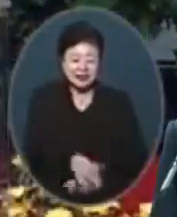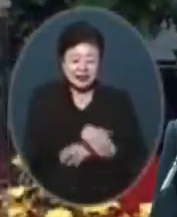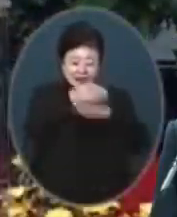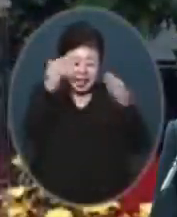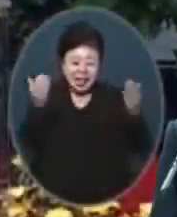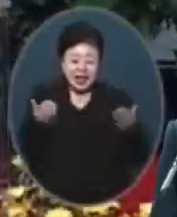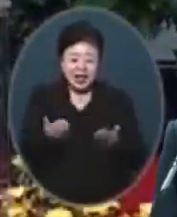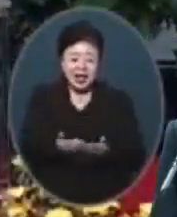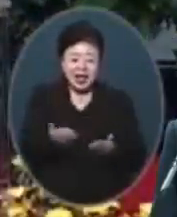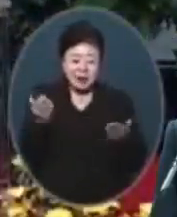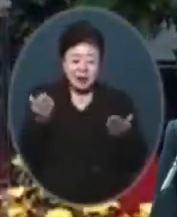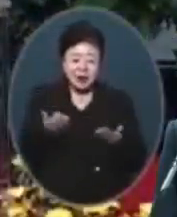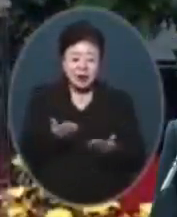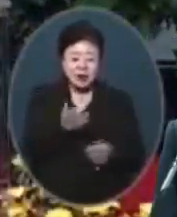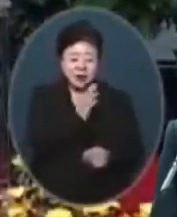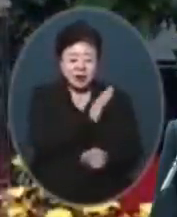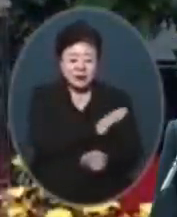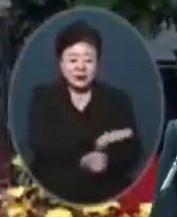내